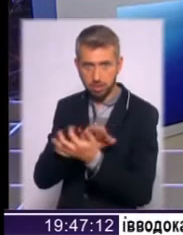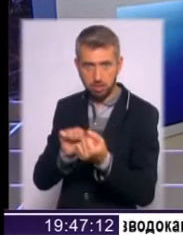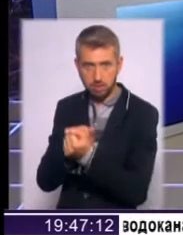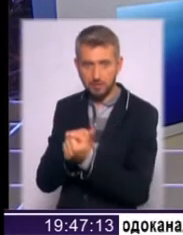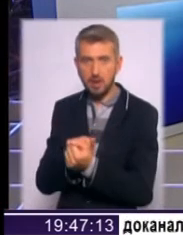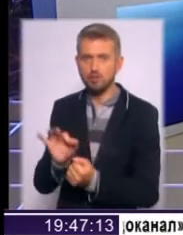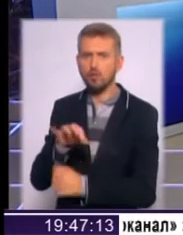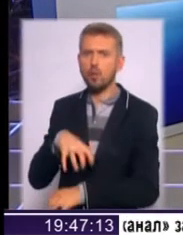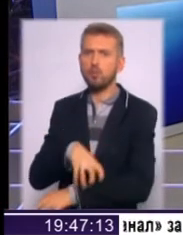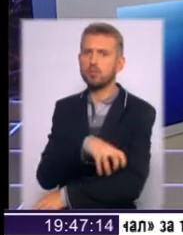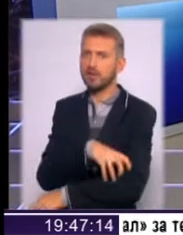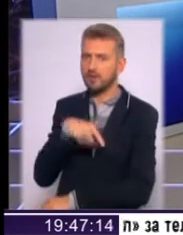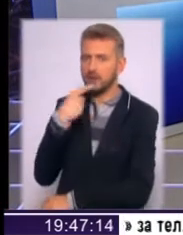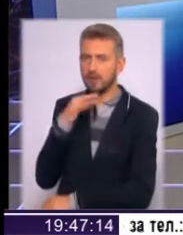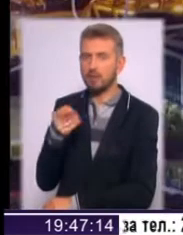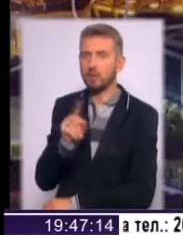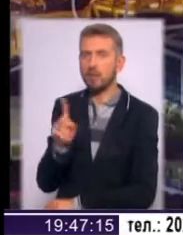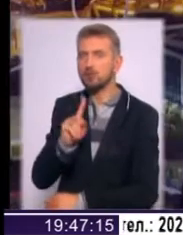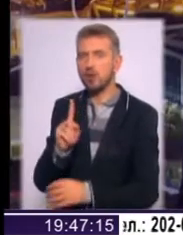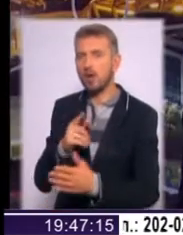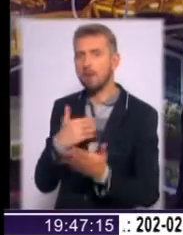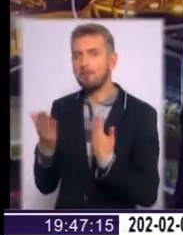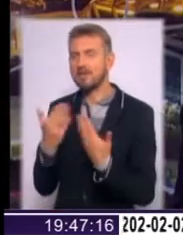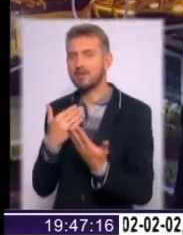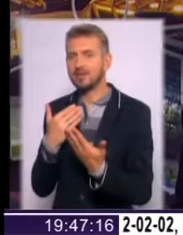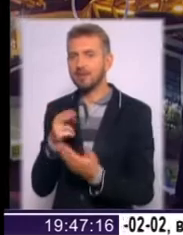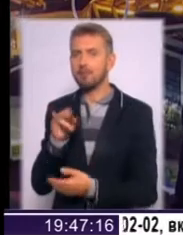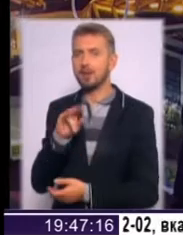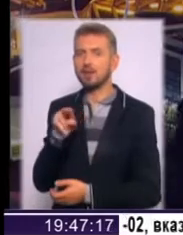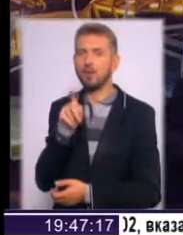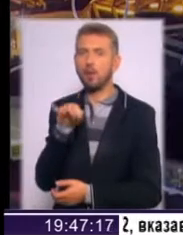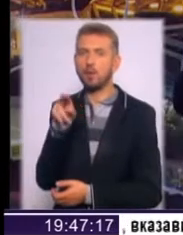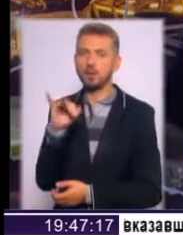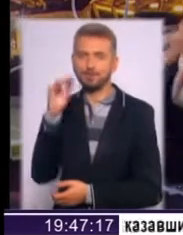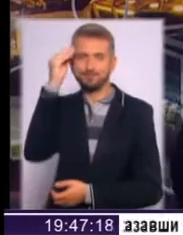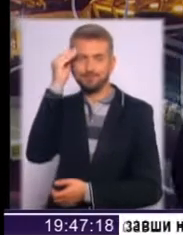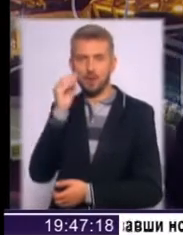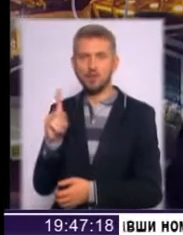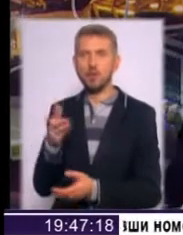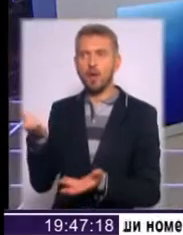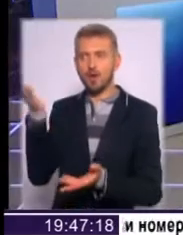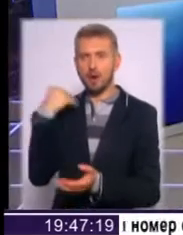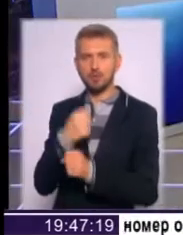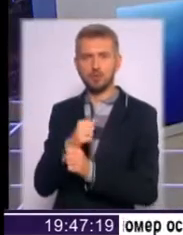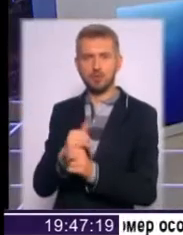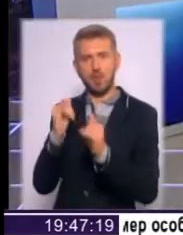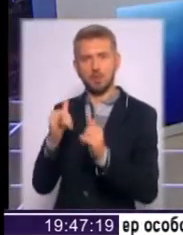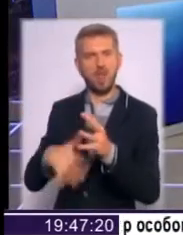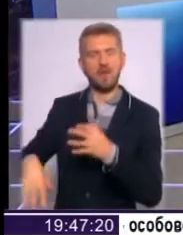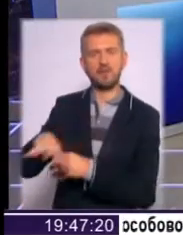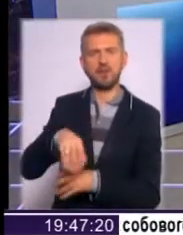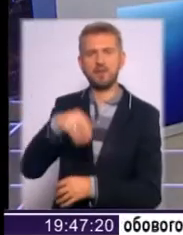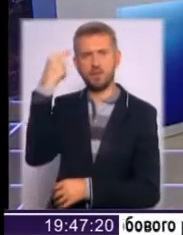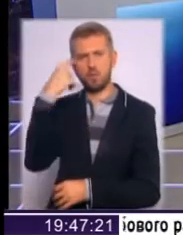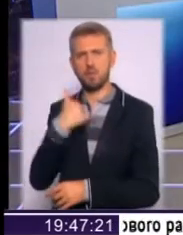щодо комуністів, йдеться про те, що підходи ті, які раніше працювали на загал, розумієте? Всі ж думали, що все в